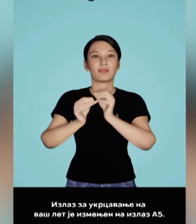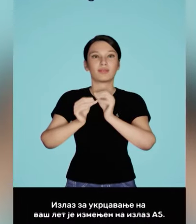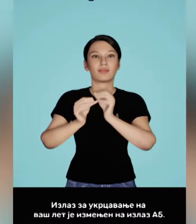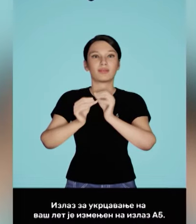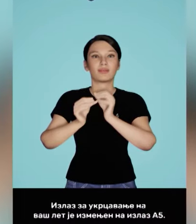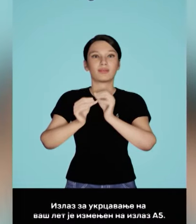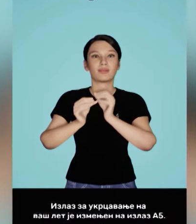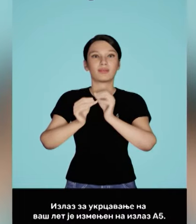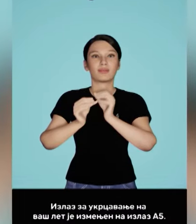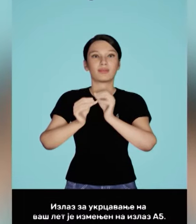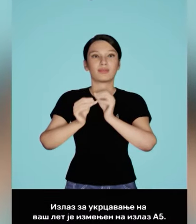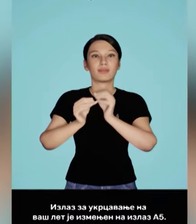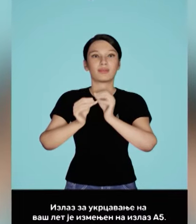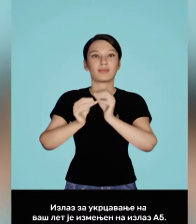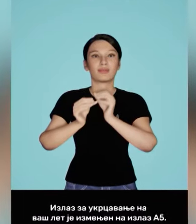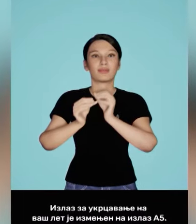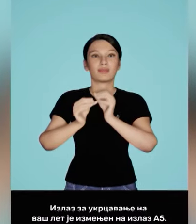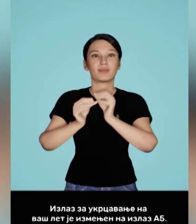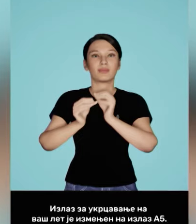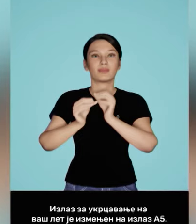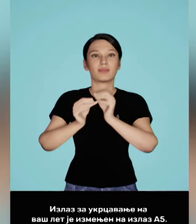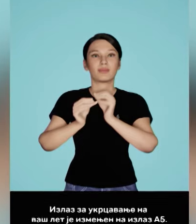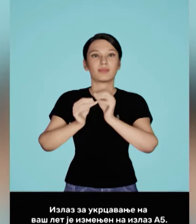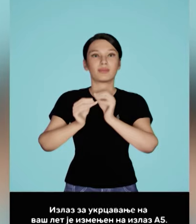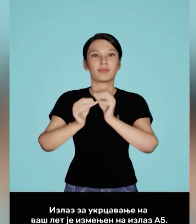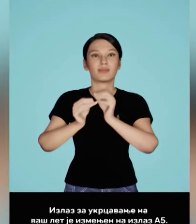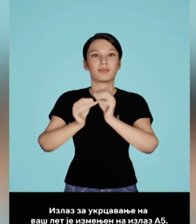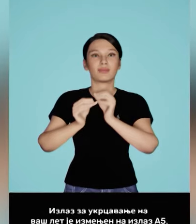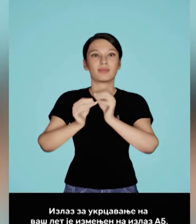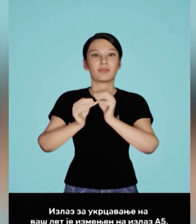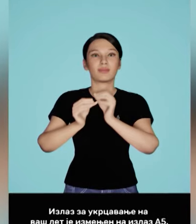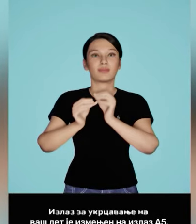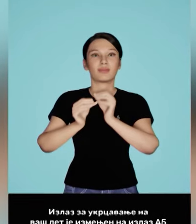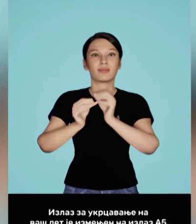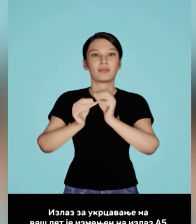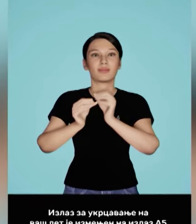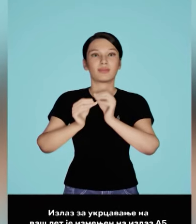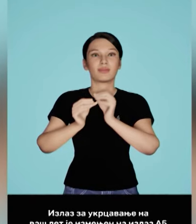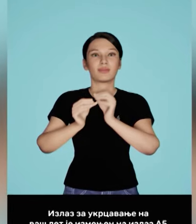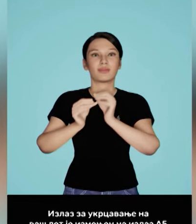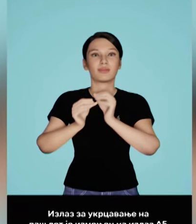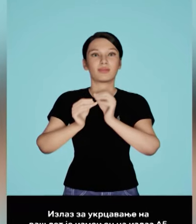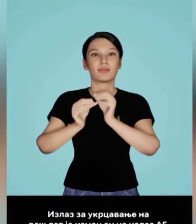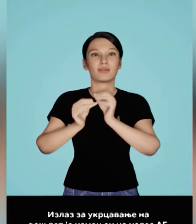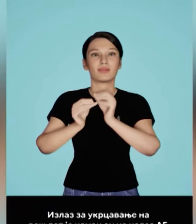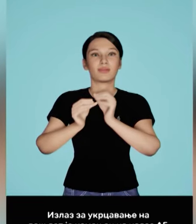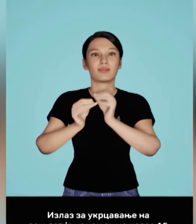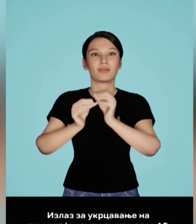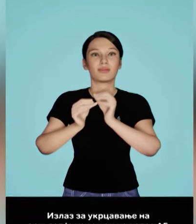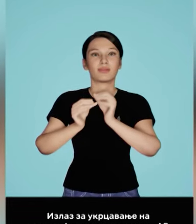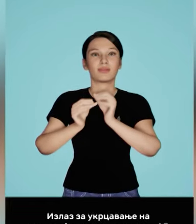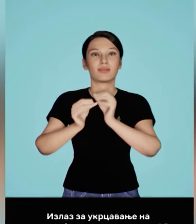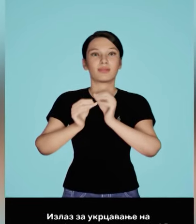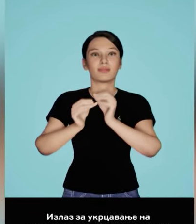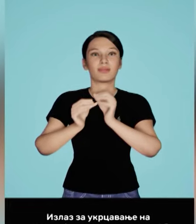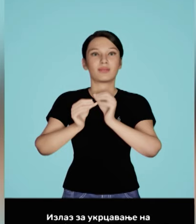imaš 25 godina, kao i svi učesnici u samom startupu, odnosno